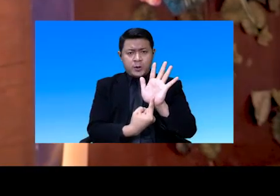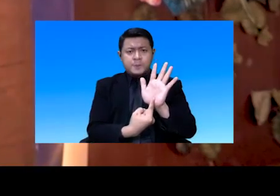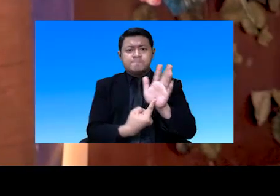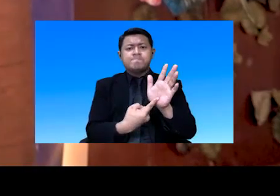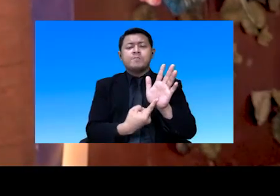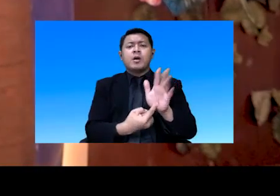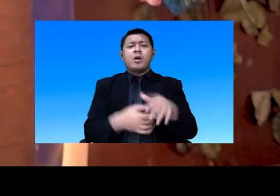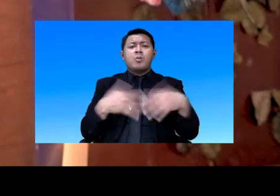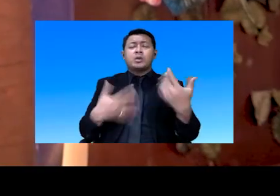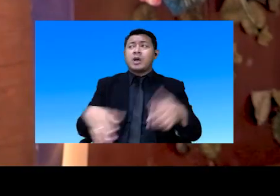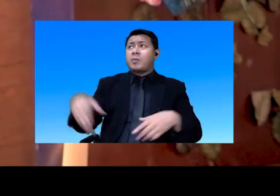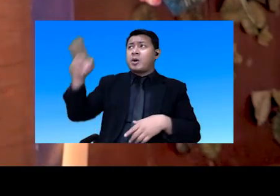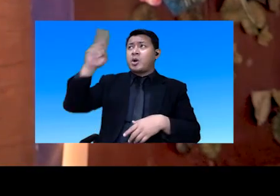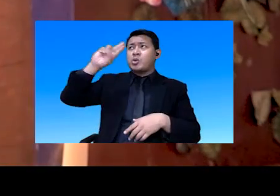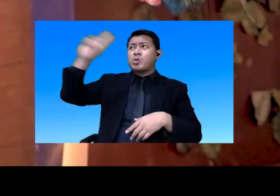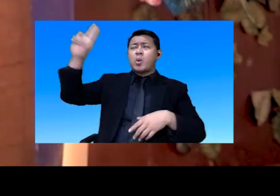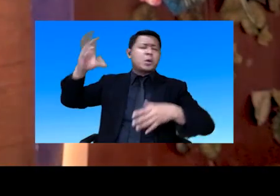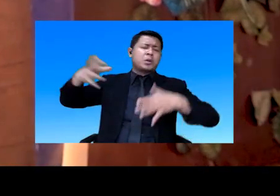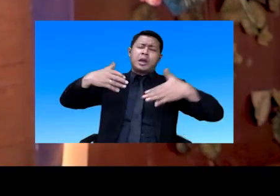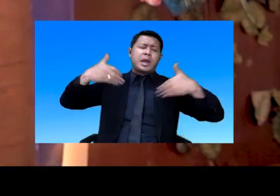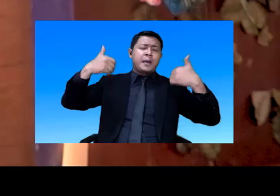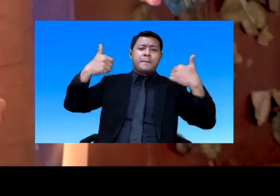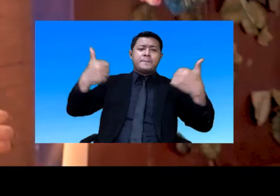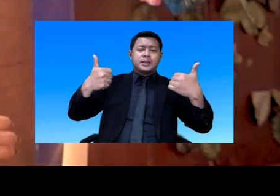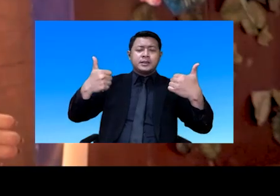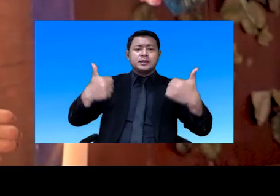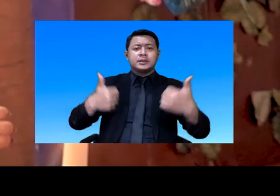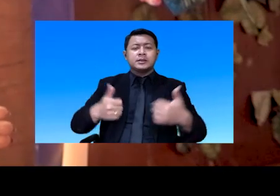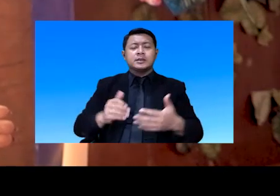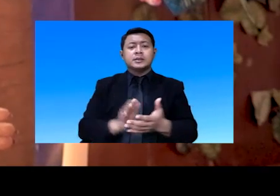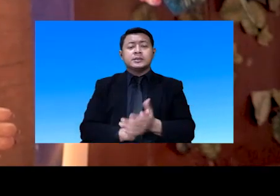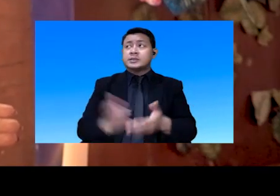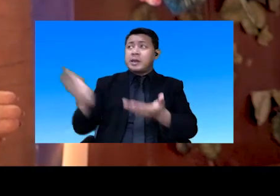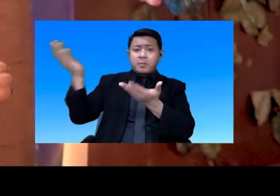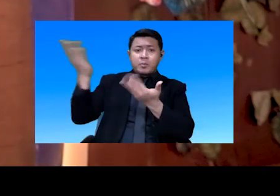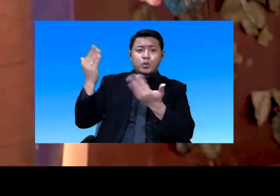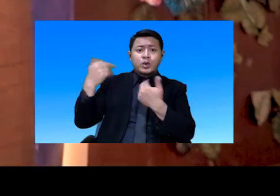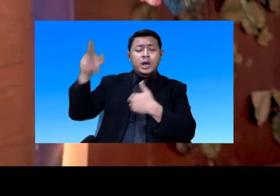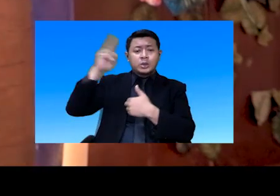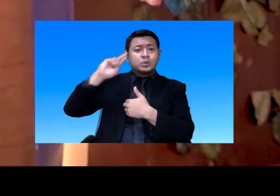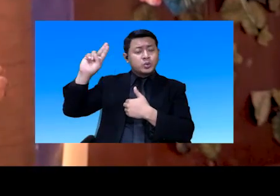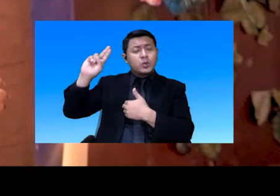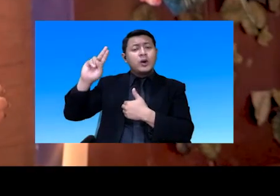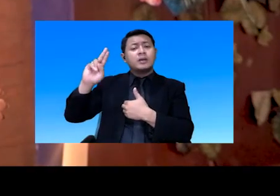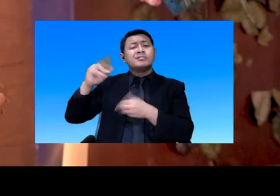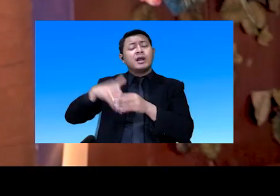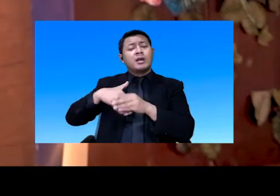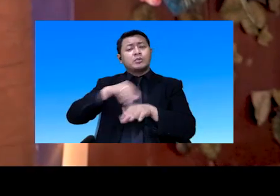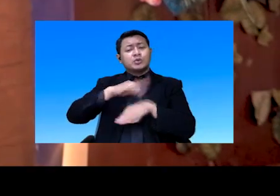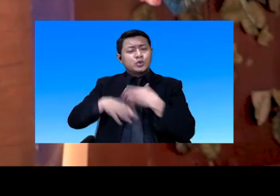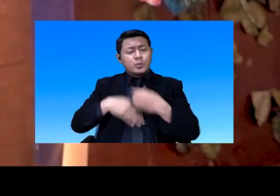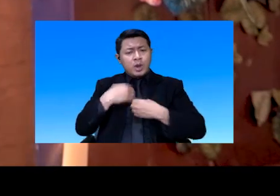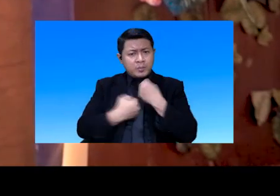betapa ajaibnya Tuhan. Dan saya melibatkan Tuhan dalam setiap perkara